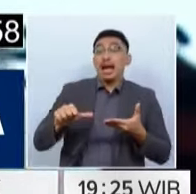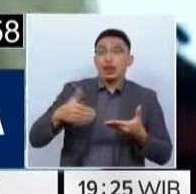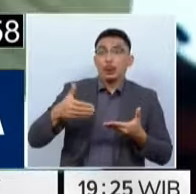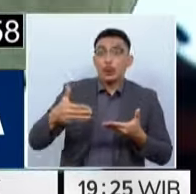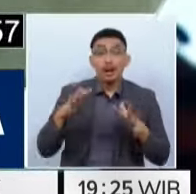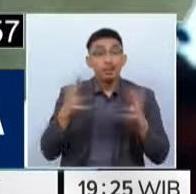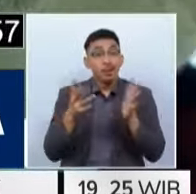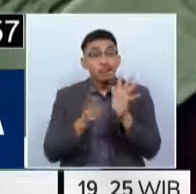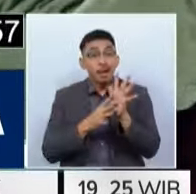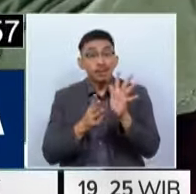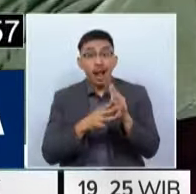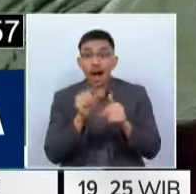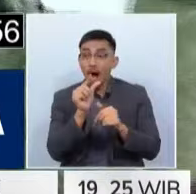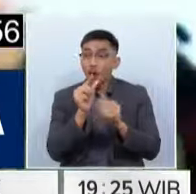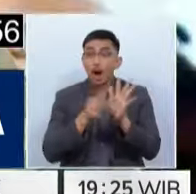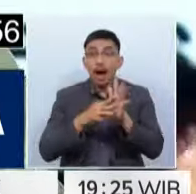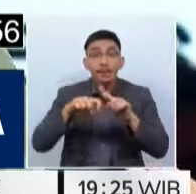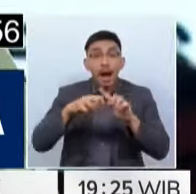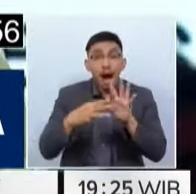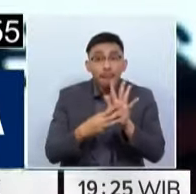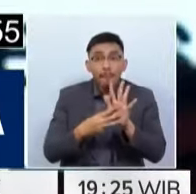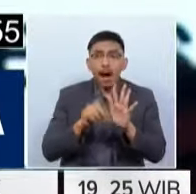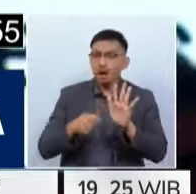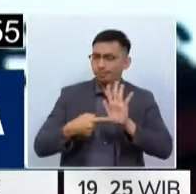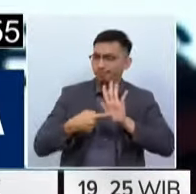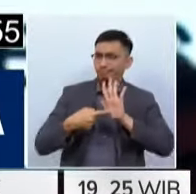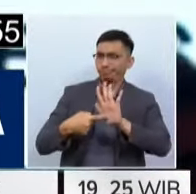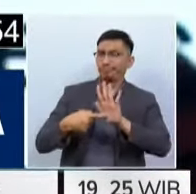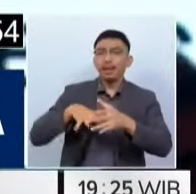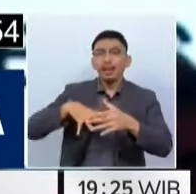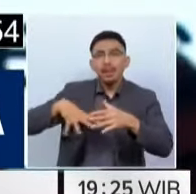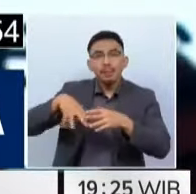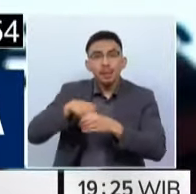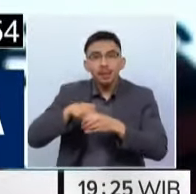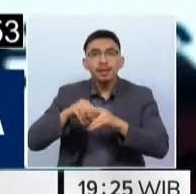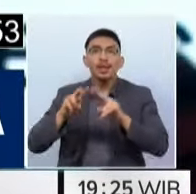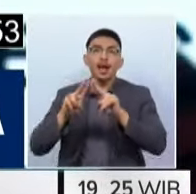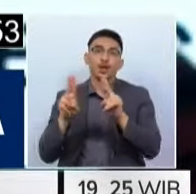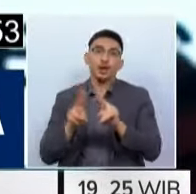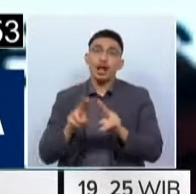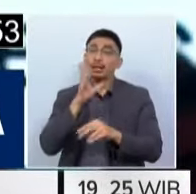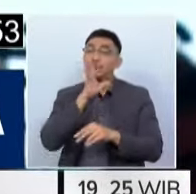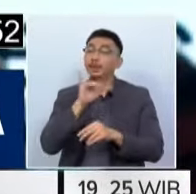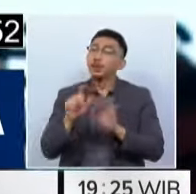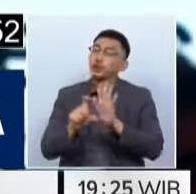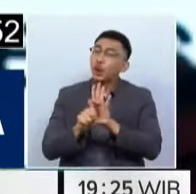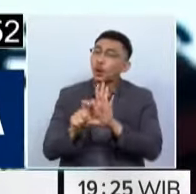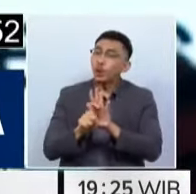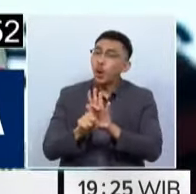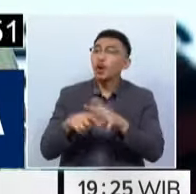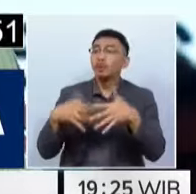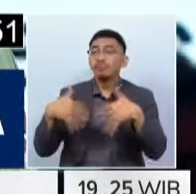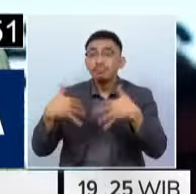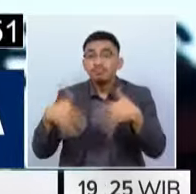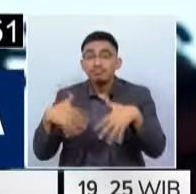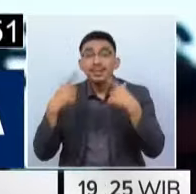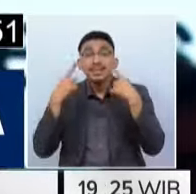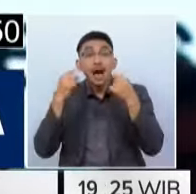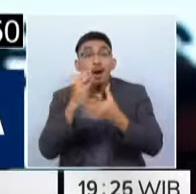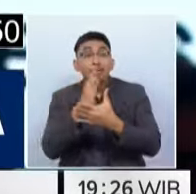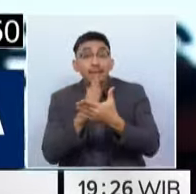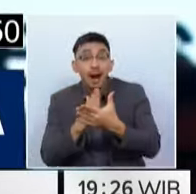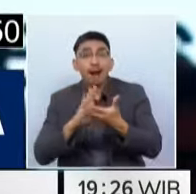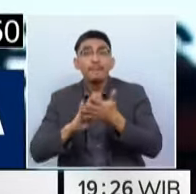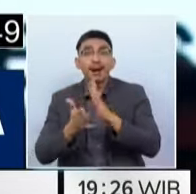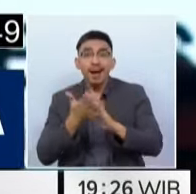bawa ke dunia internasional seperti praktik yang pernah kami lakukan di Jawa Tengah dan itu membikin masyarakat akan